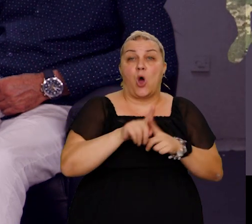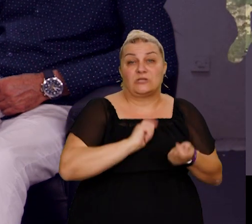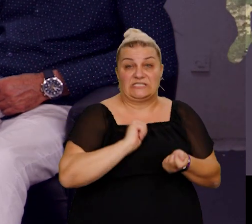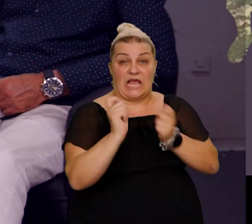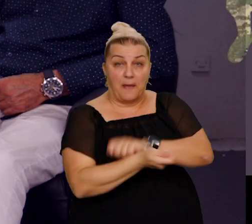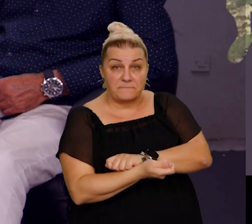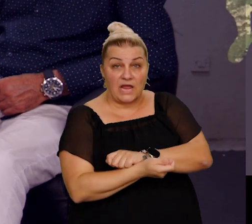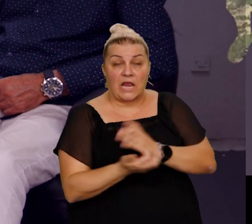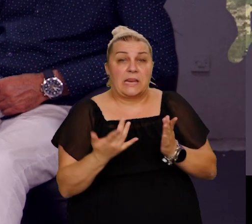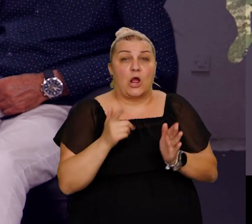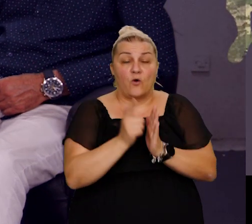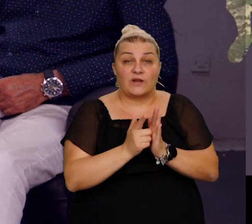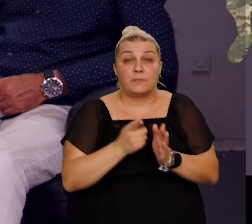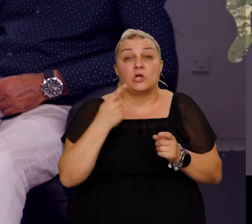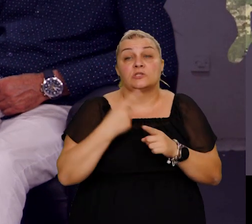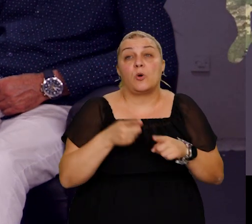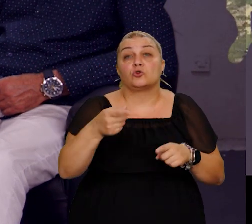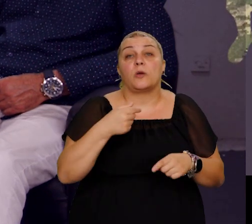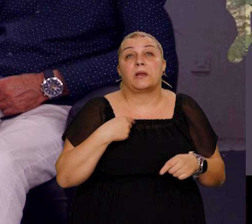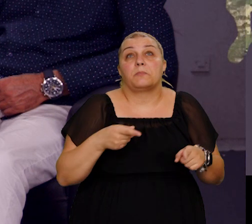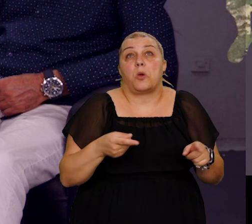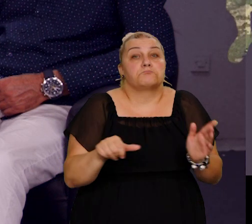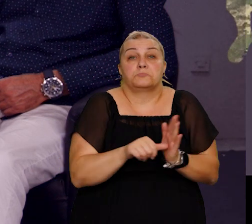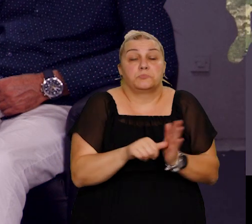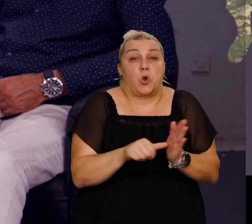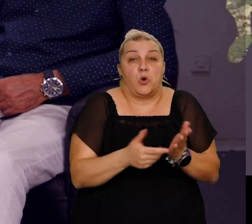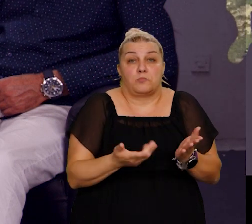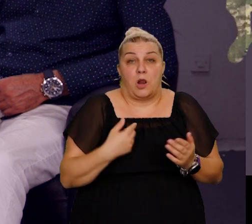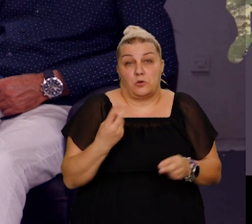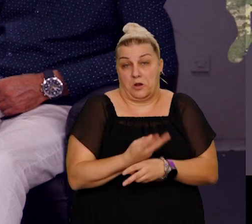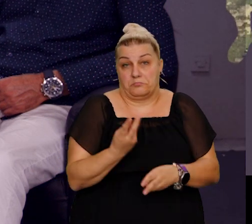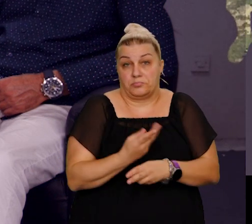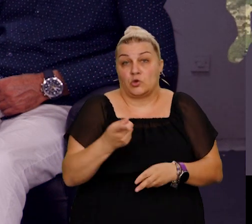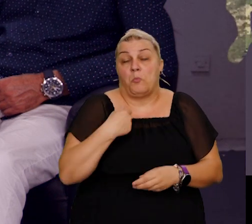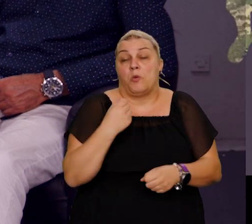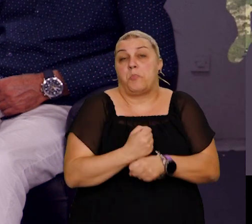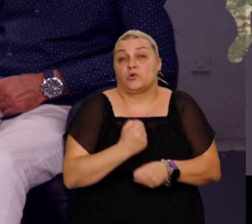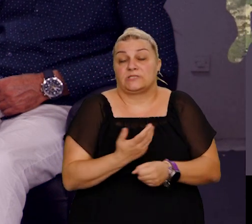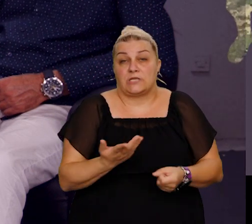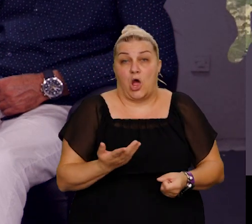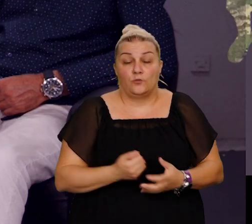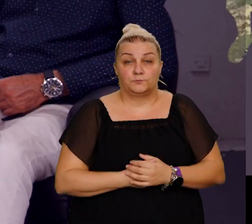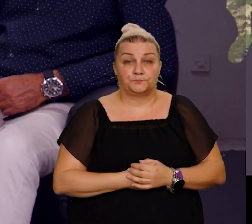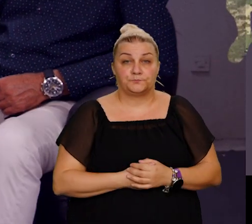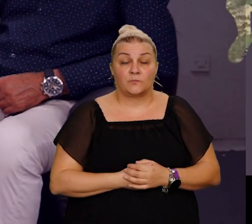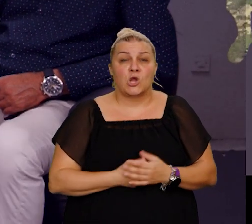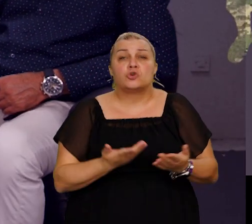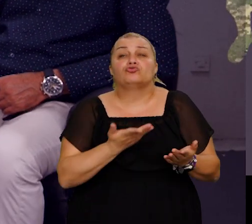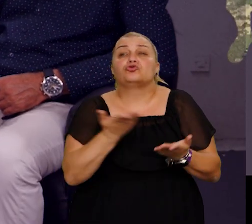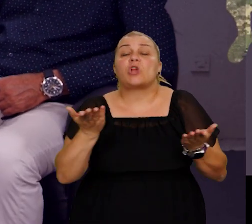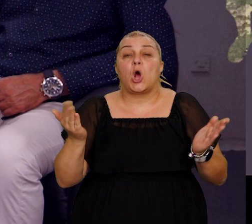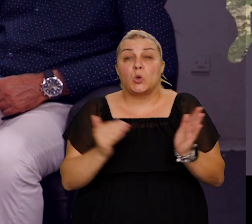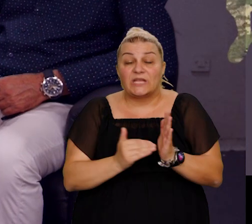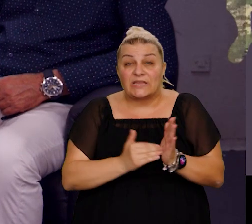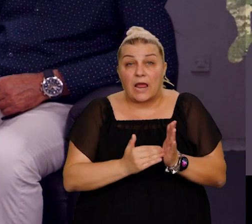periodu, jer to je meni, kako bi rekao, to je meni kao doručkovat posao koji sam radio. Tako da je, ono, šta god